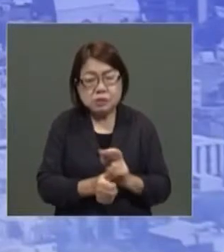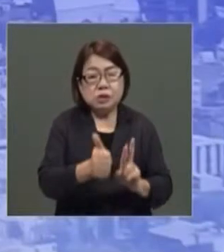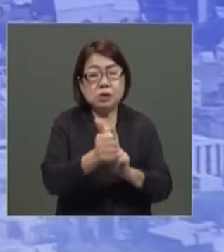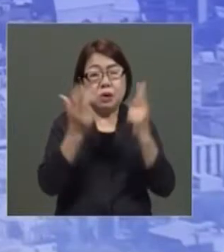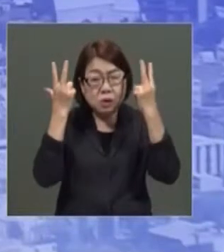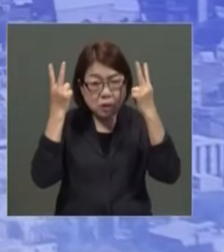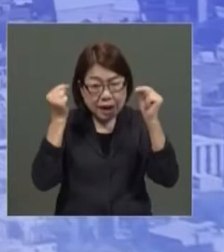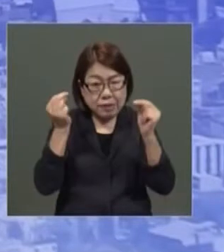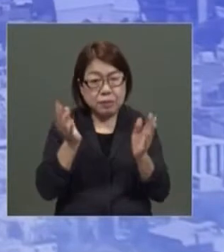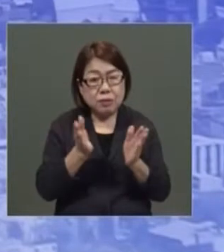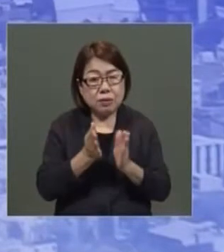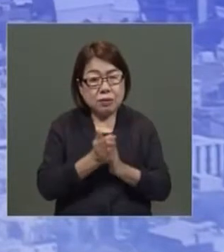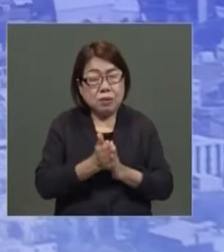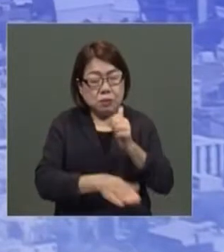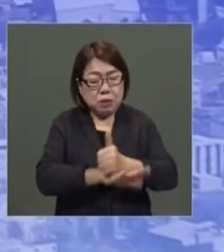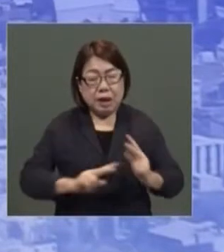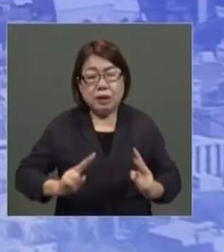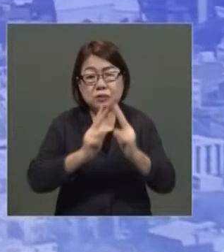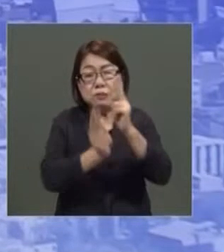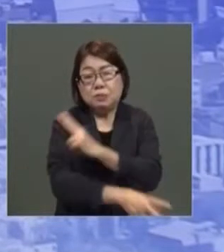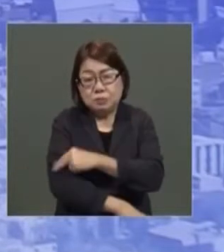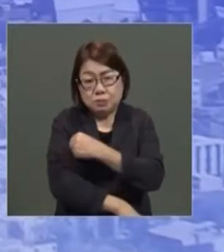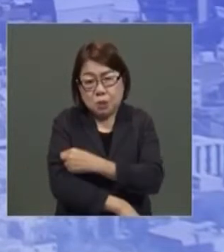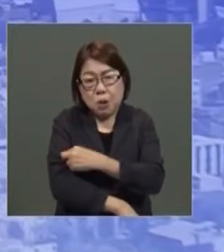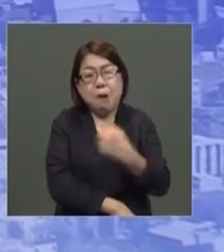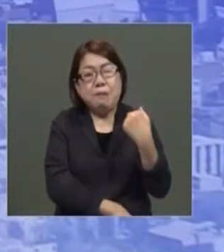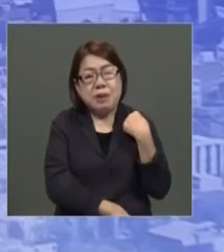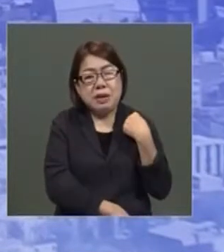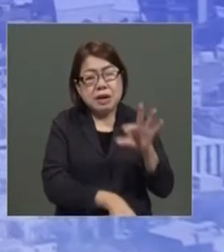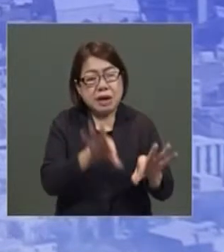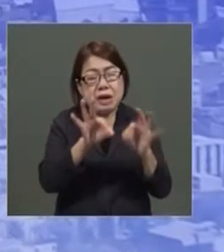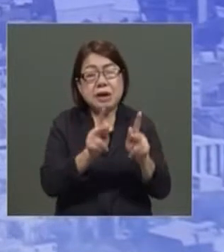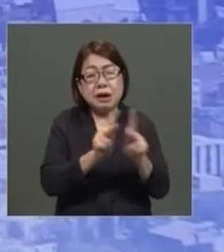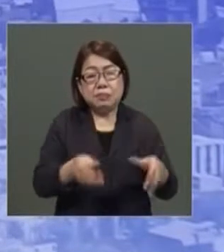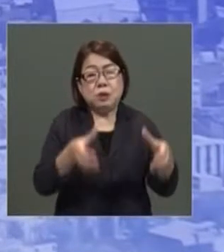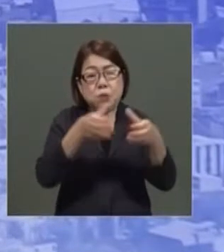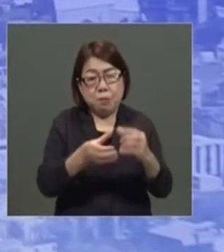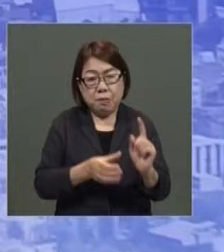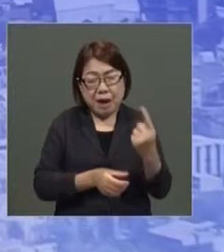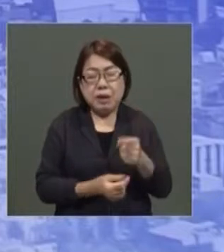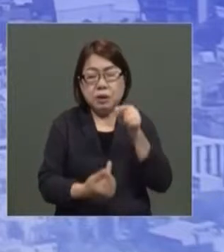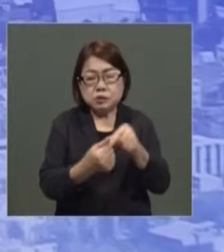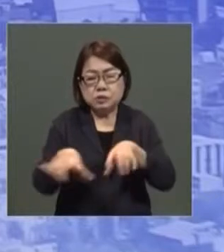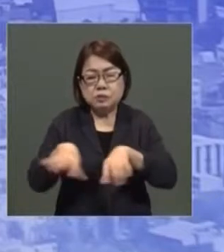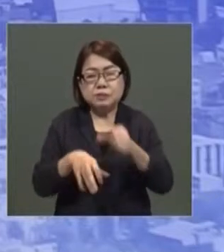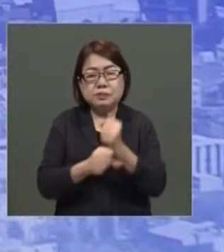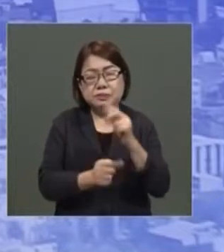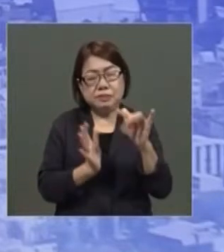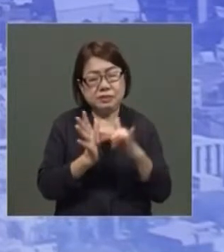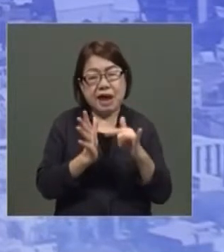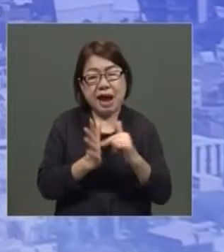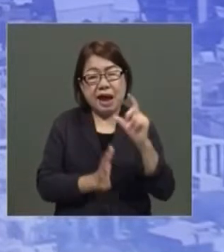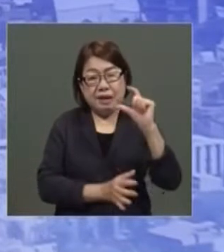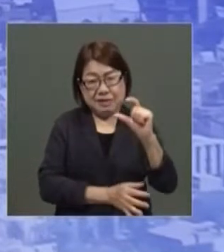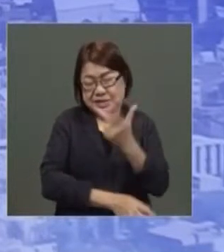ผ่อนมาตรการต่างๆในแต่ละพื้นที่และก็ถุงเรื่องมายังสภ.คอชุดใหญ่วันนี้เนี่ยสปขชุดใหญ่ก็เคาะมาแล้วนะครับ